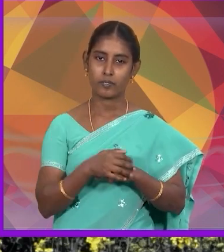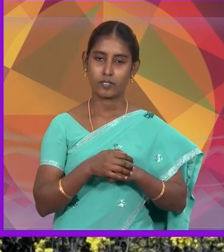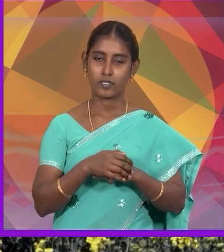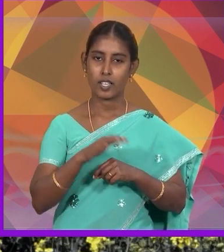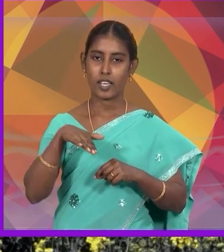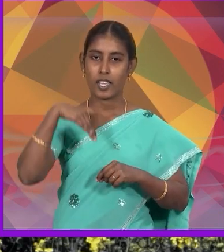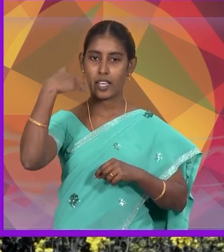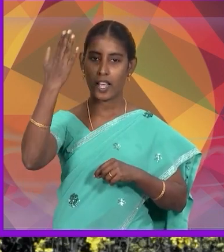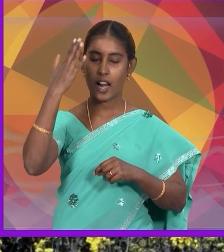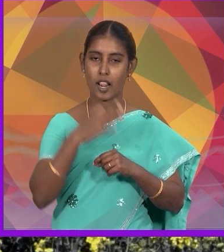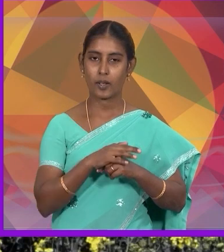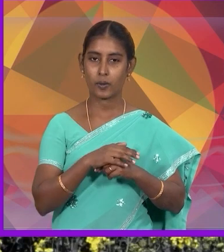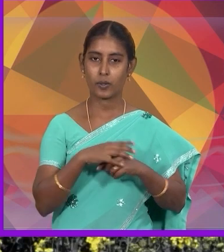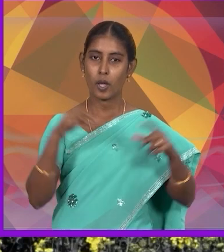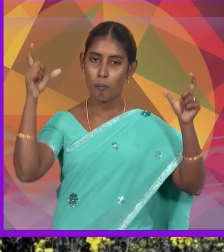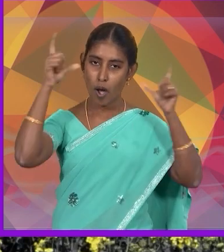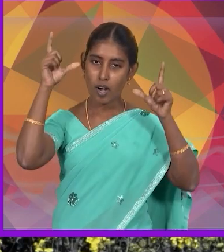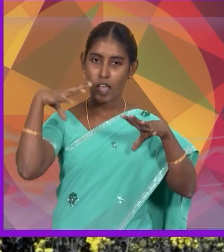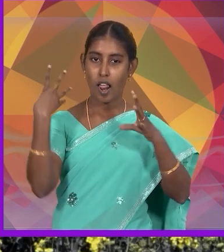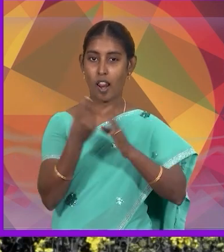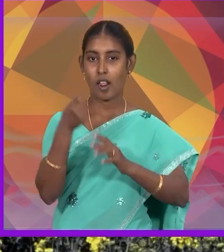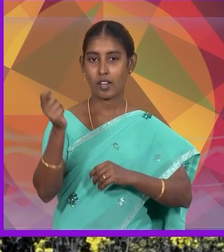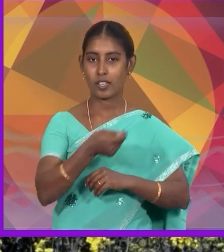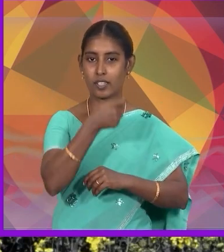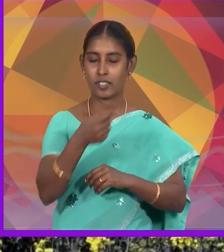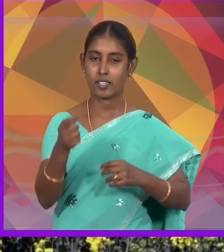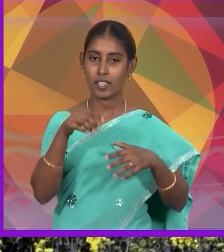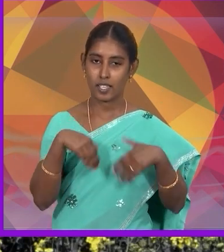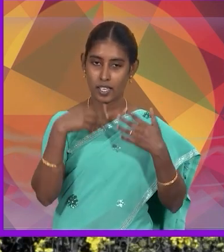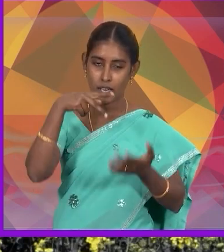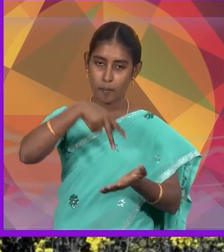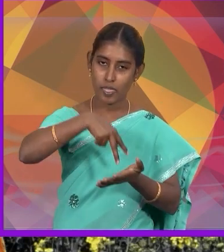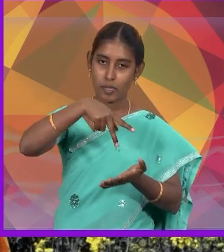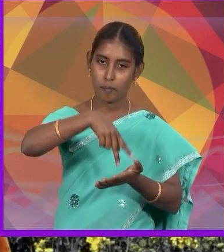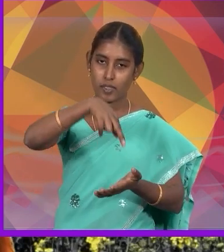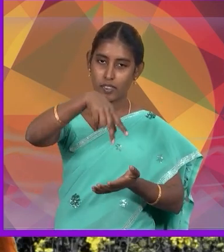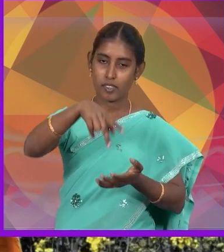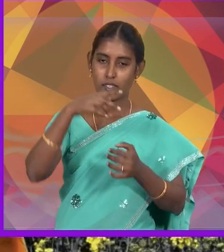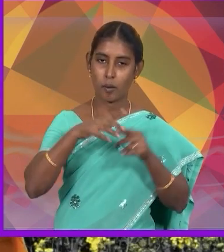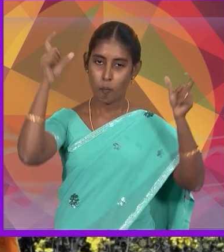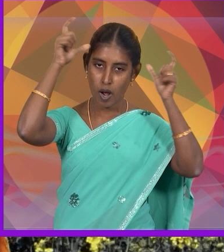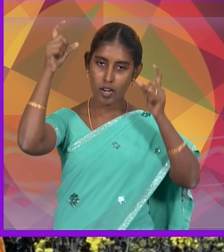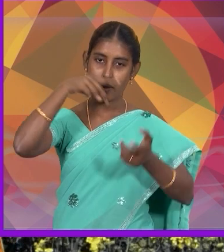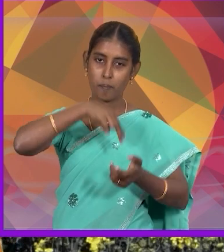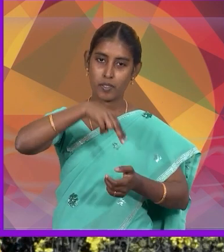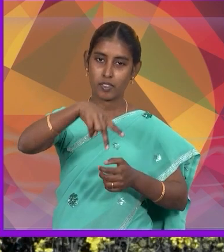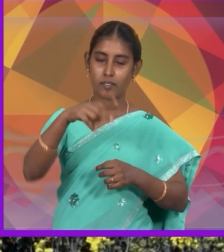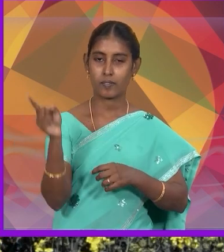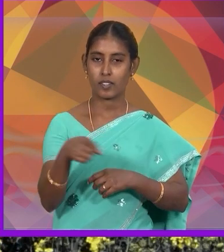கிழக்கு தீ மாடெல்லாம் இளே இளங்கனி ஏழையிலோ, கீழே பார்த்து மிதிக்கிதையா இளே இளங்கனி